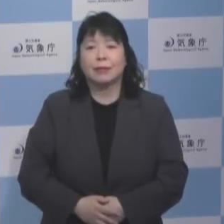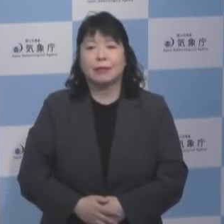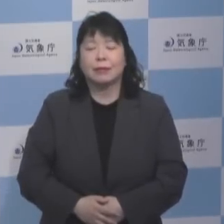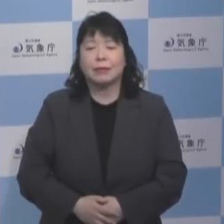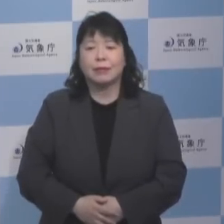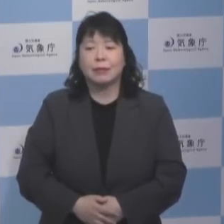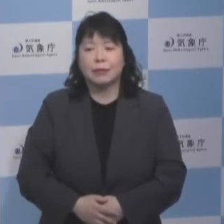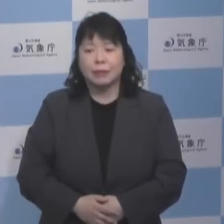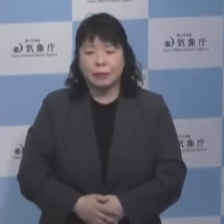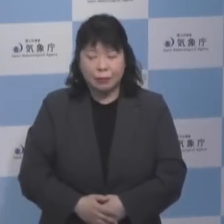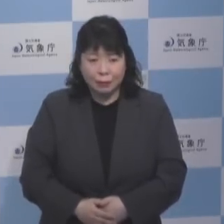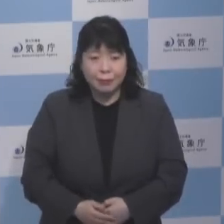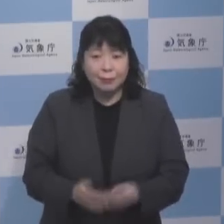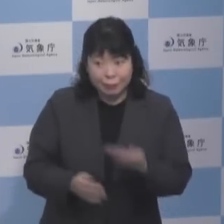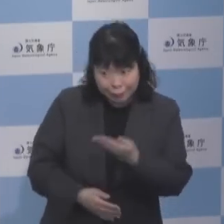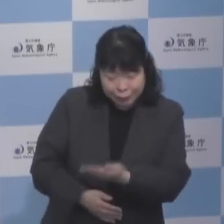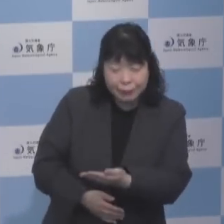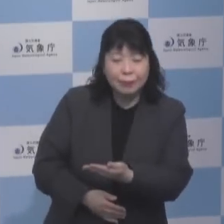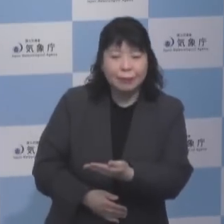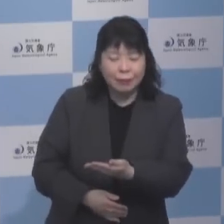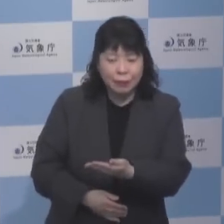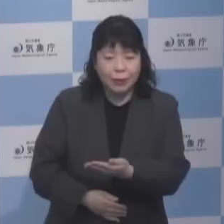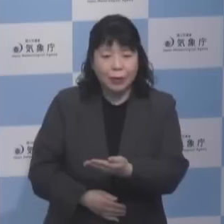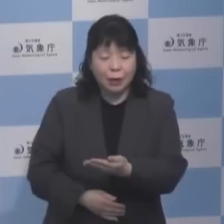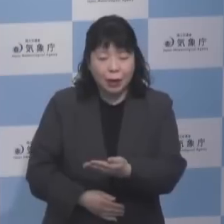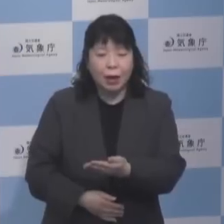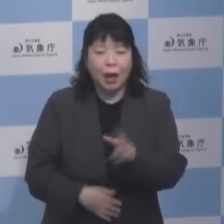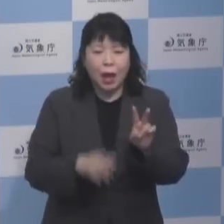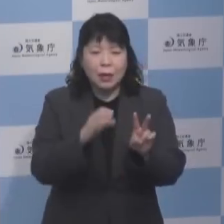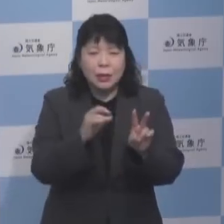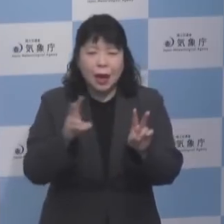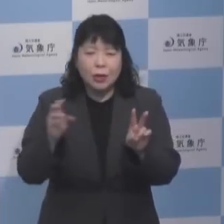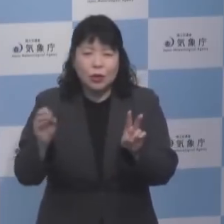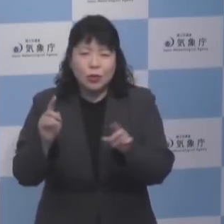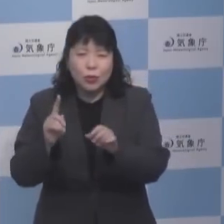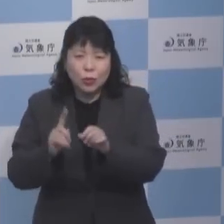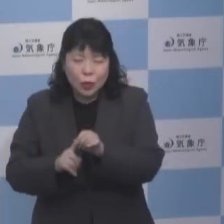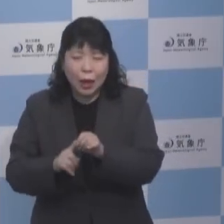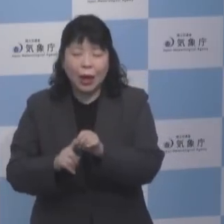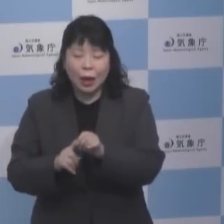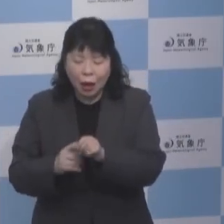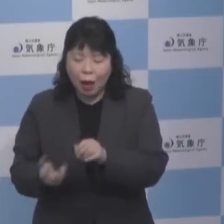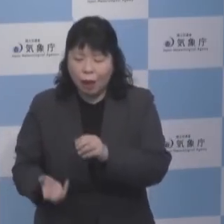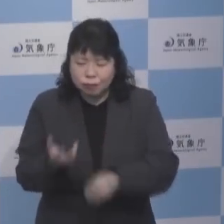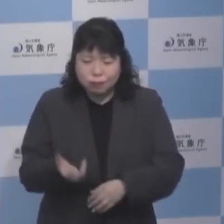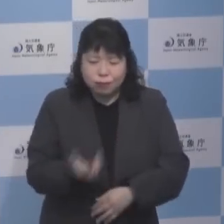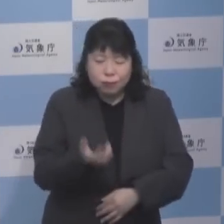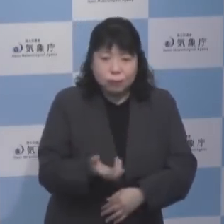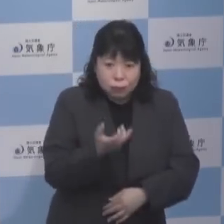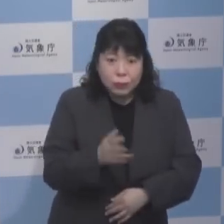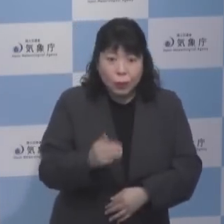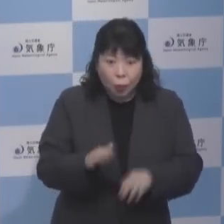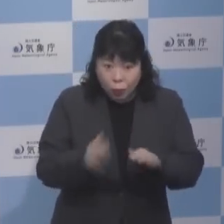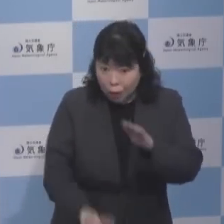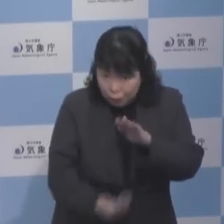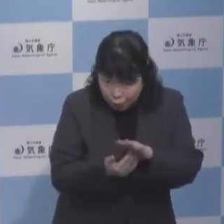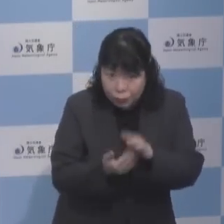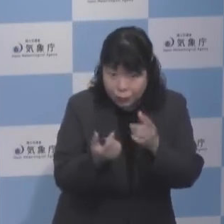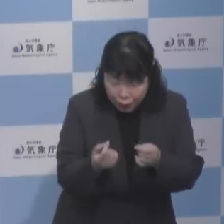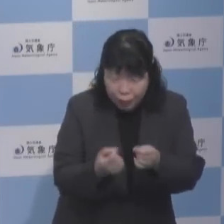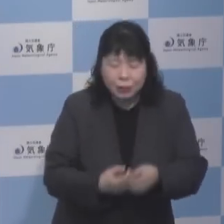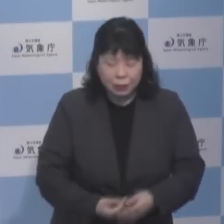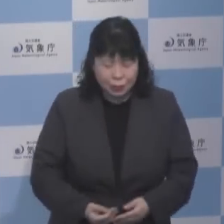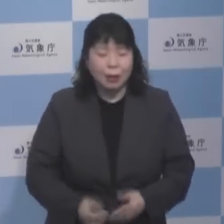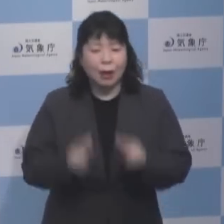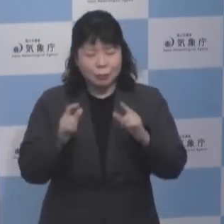今回の地震なんですけれども、2020年から続いて地震の中で最大クラスの地震というふうには表現して間違いないでしょうか。 はい、そうですね、マグニチュ